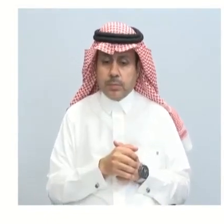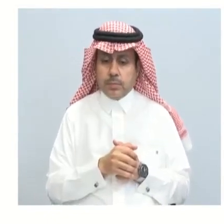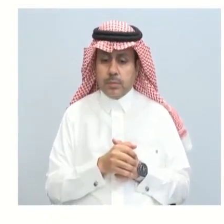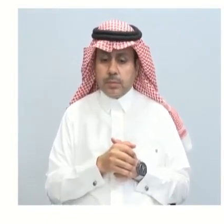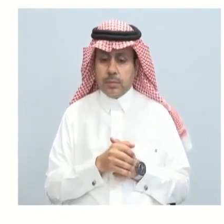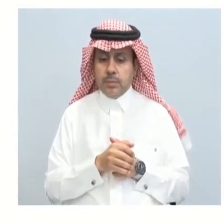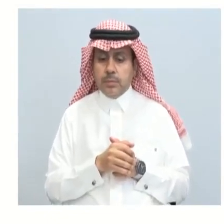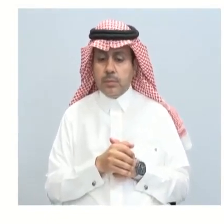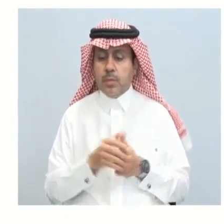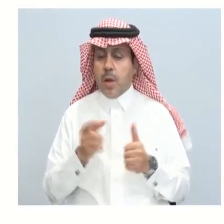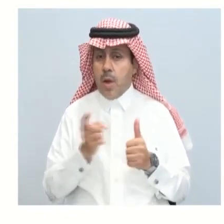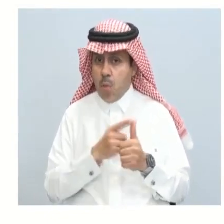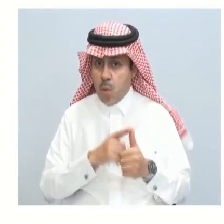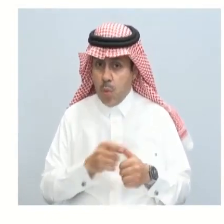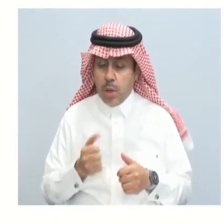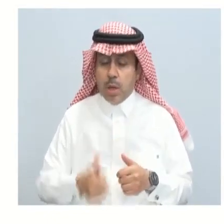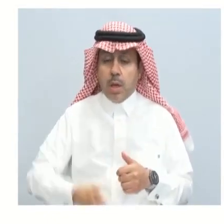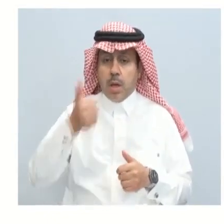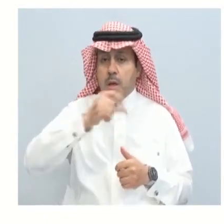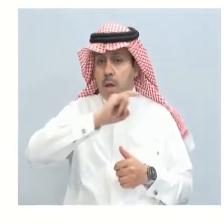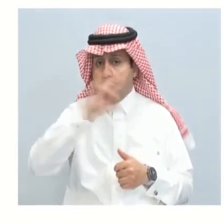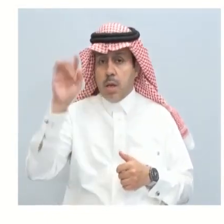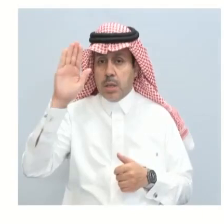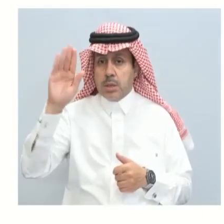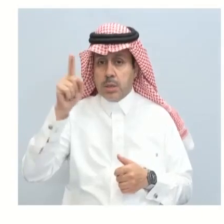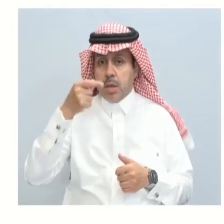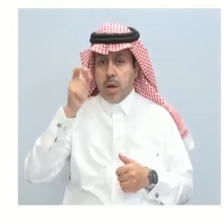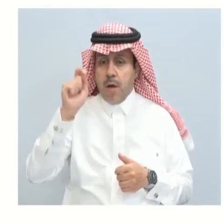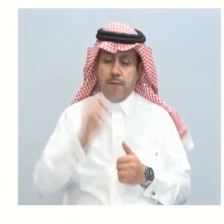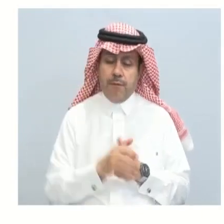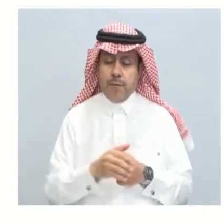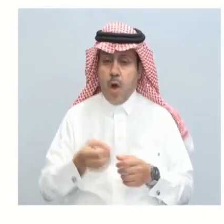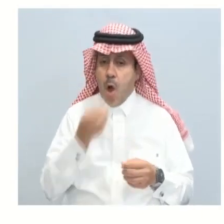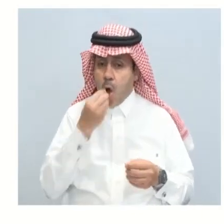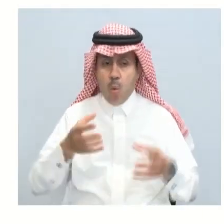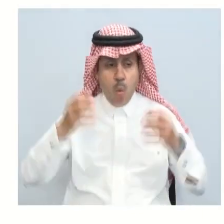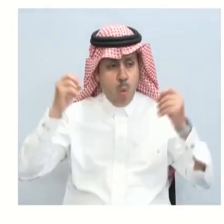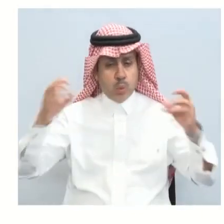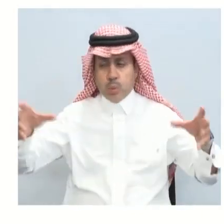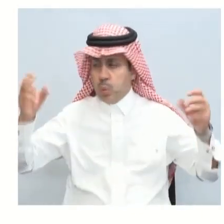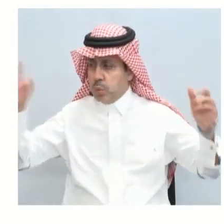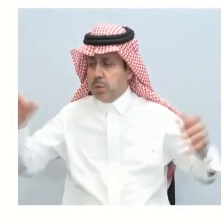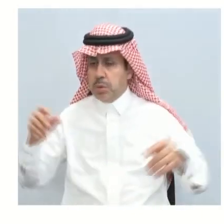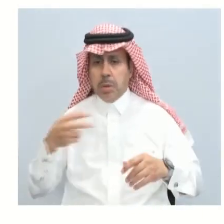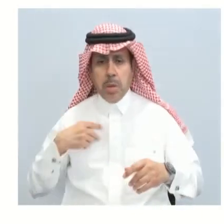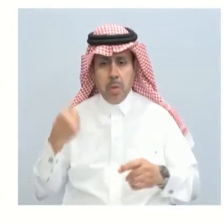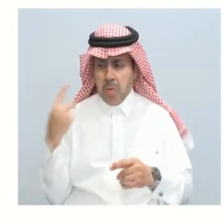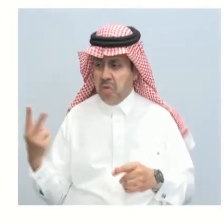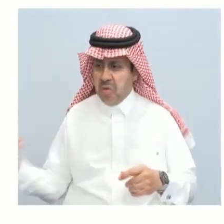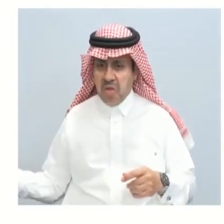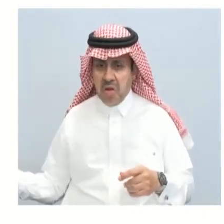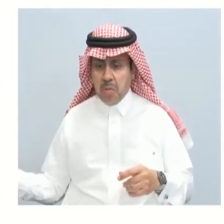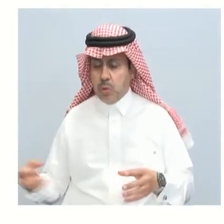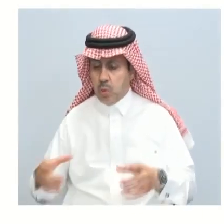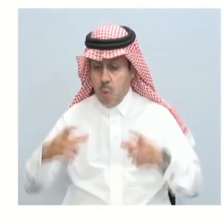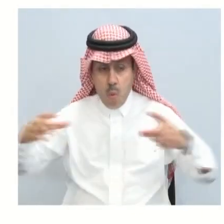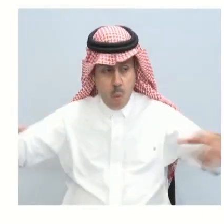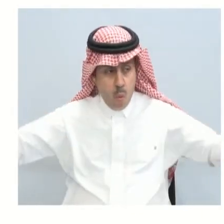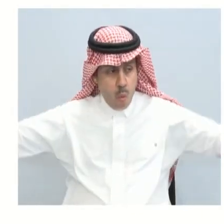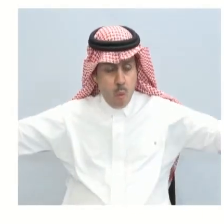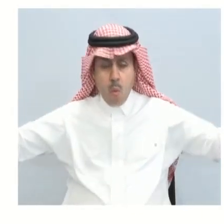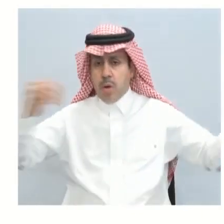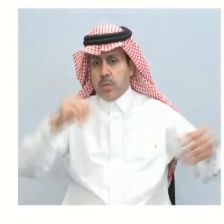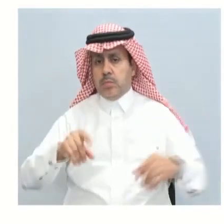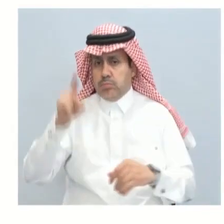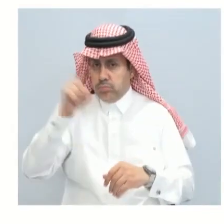بالزواج اولا الاسراف في الولائم ورمي الاطعمه والله تعالى يقول والذين اذا انفقوا لم يسرفوا